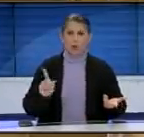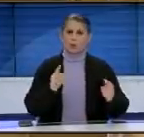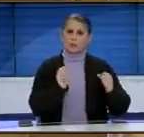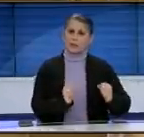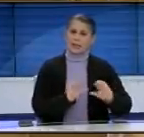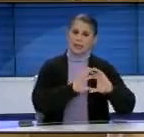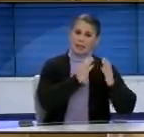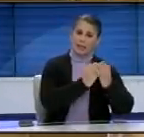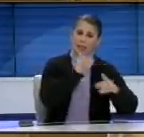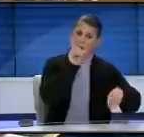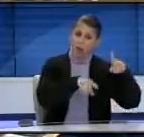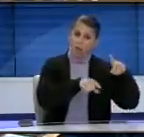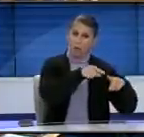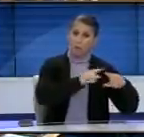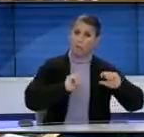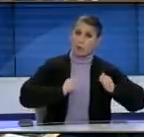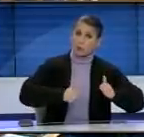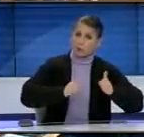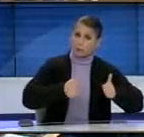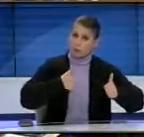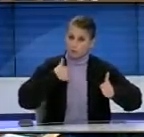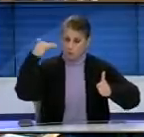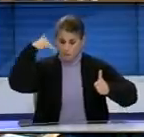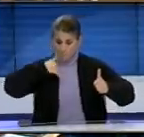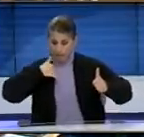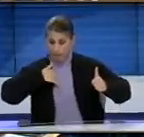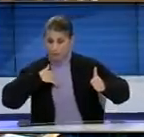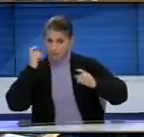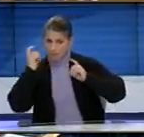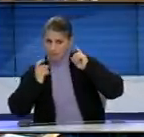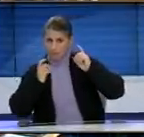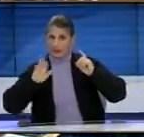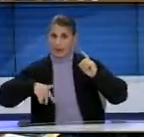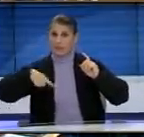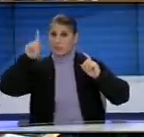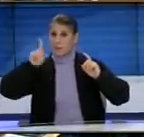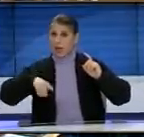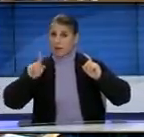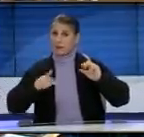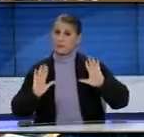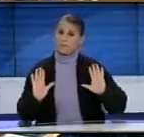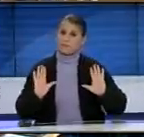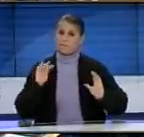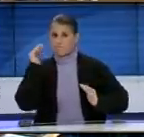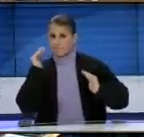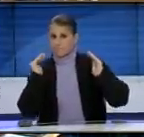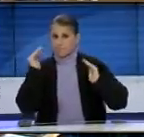σας συνολικά, για ορισμένες από τις πρωτοβουλίες που πήρατε τις τελευταίες μέρες.